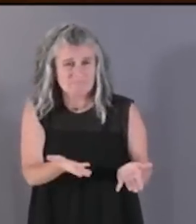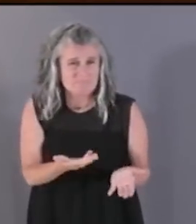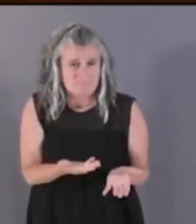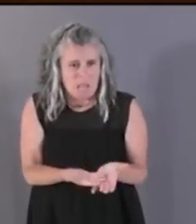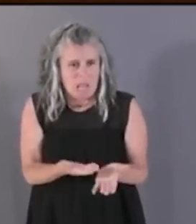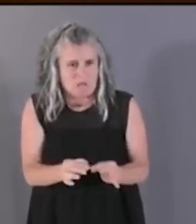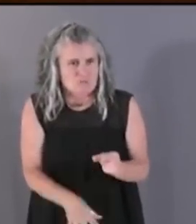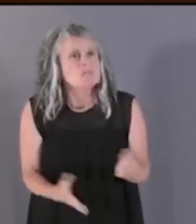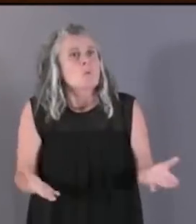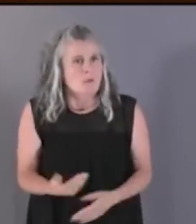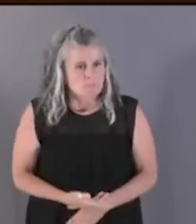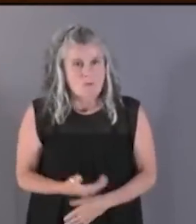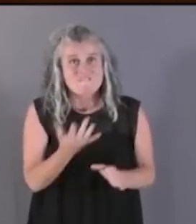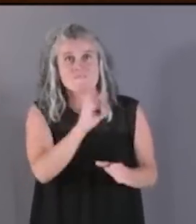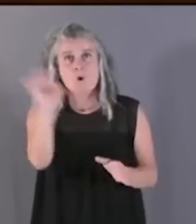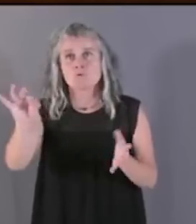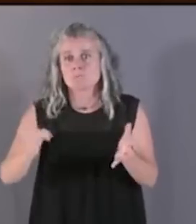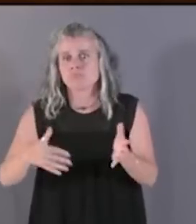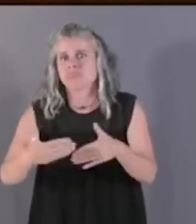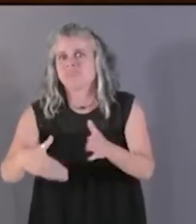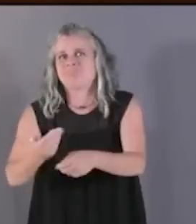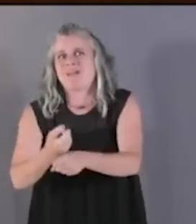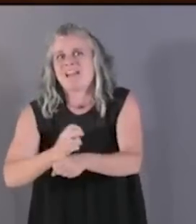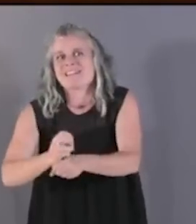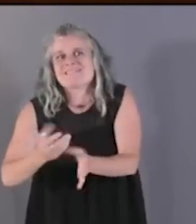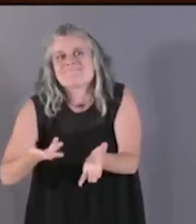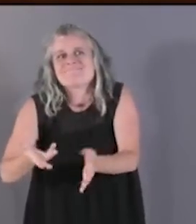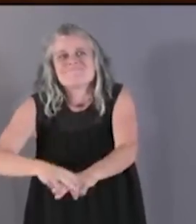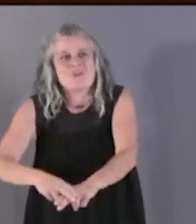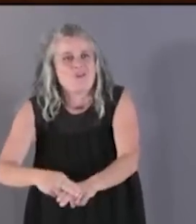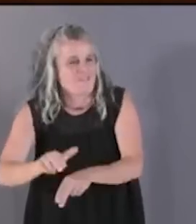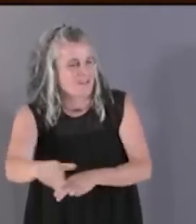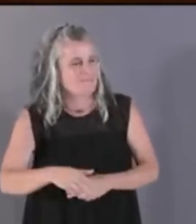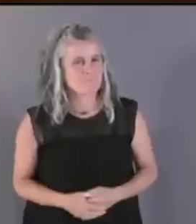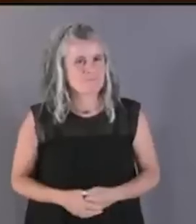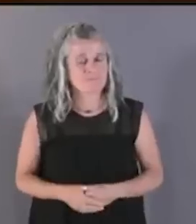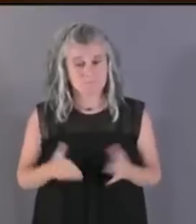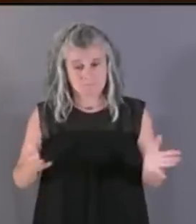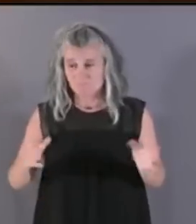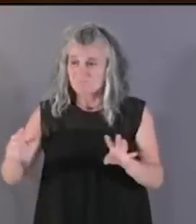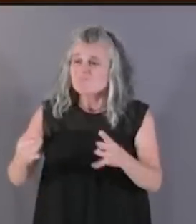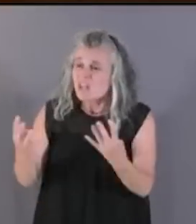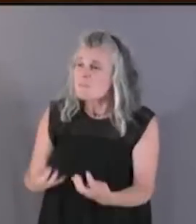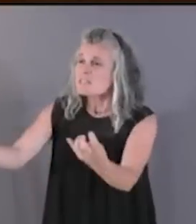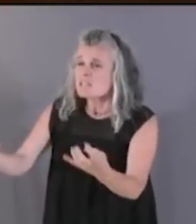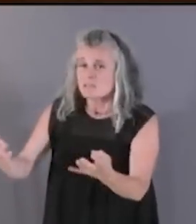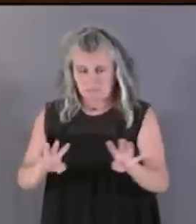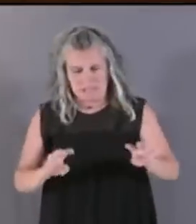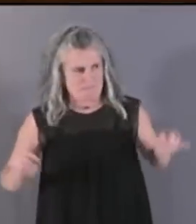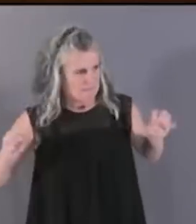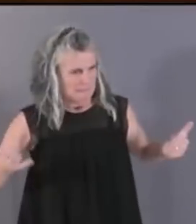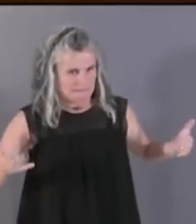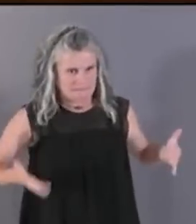rues, les responsables sont dans nos hémicycles, car vous êtes tous, mesdames et messieurs, responsables de la